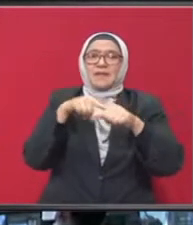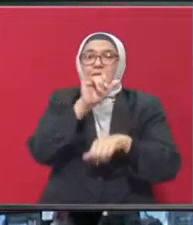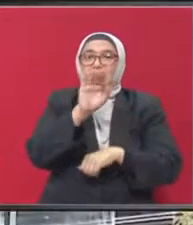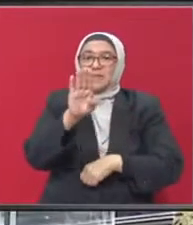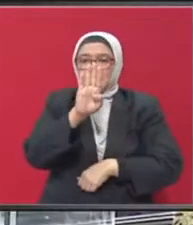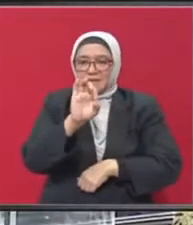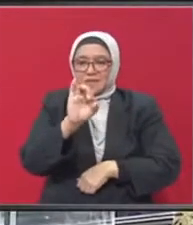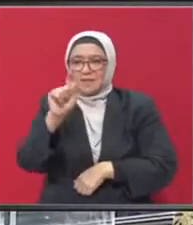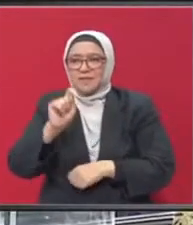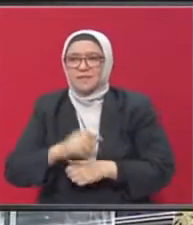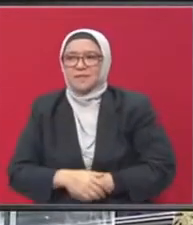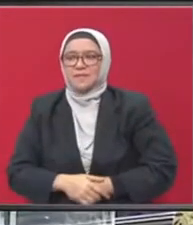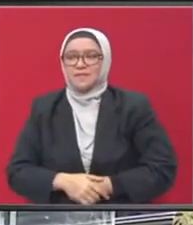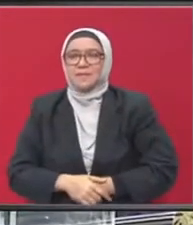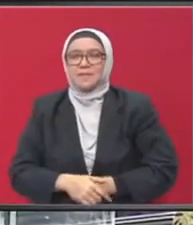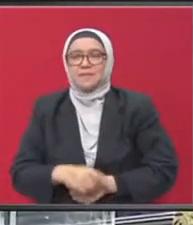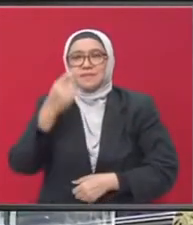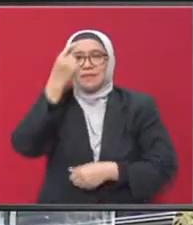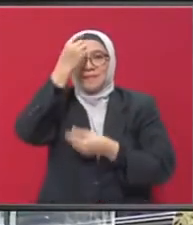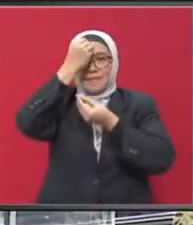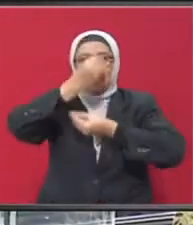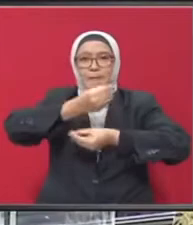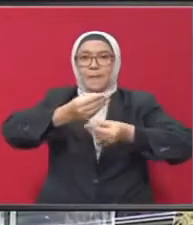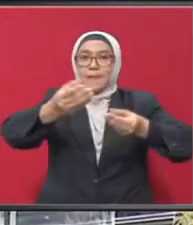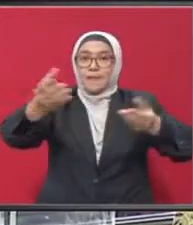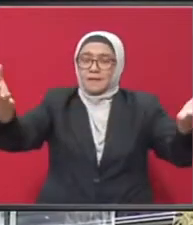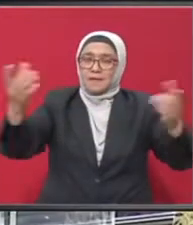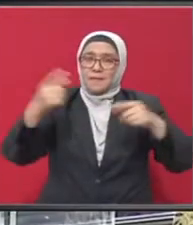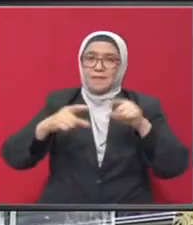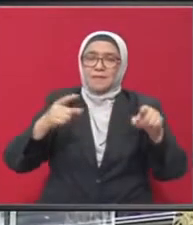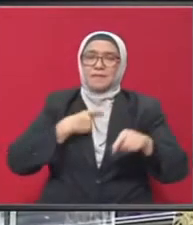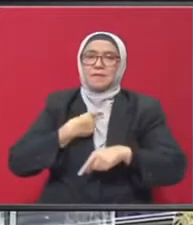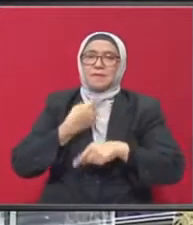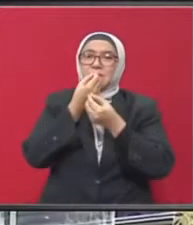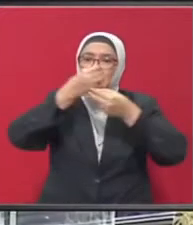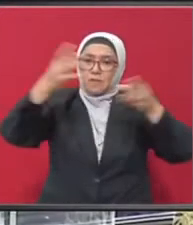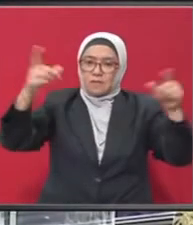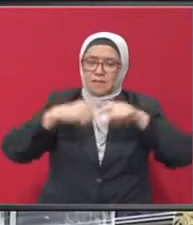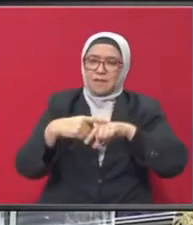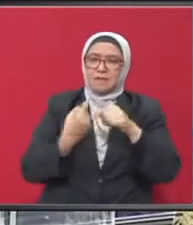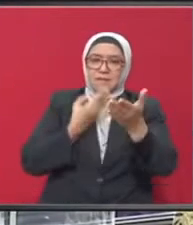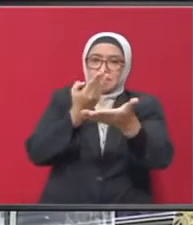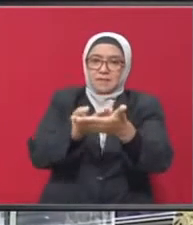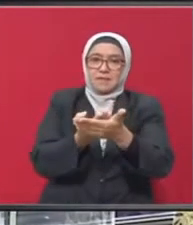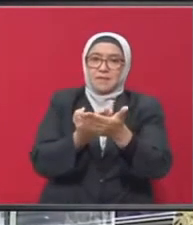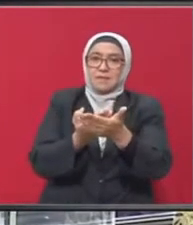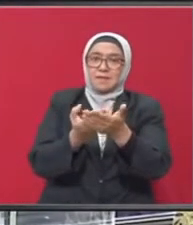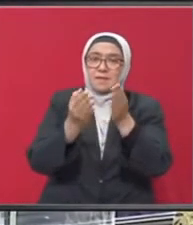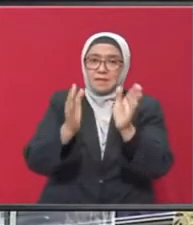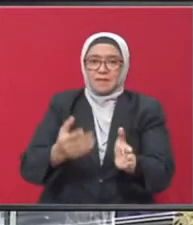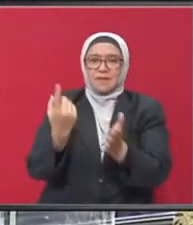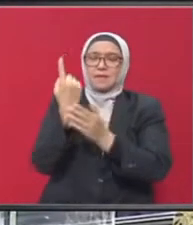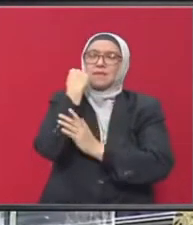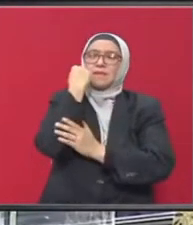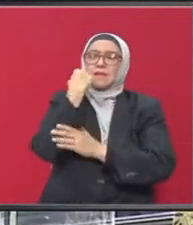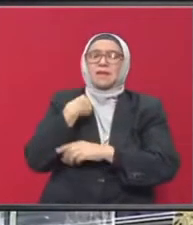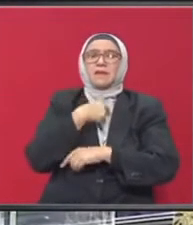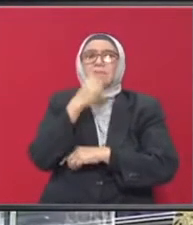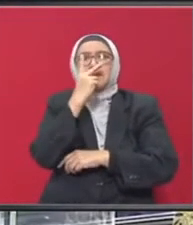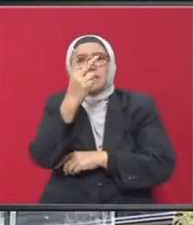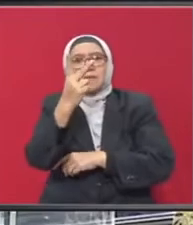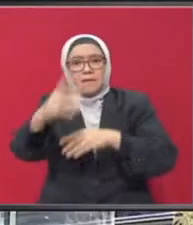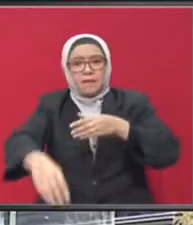dalam pengumuman baik branjangan bau-bau ini kita lihat penambahan dana